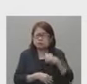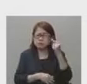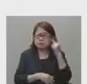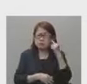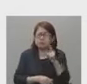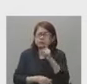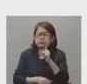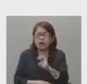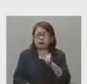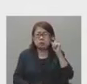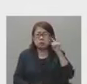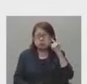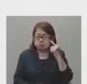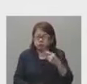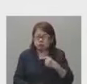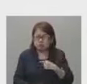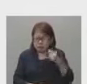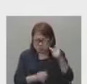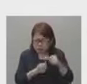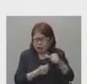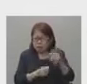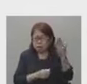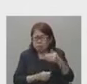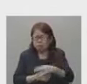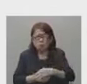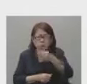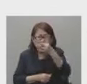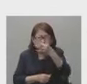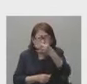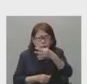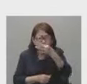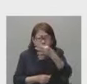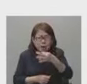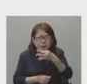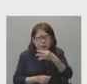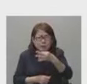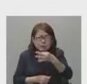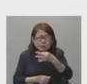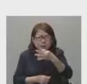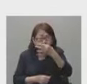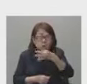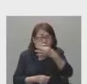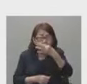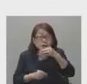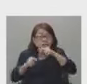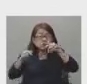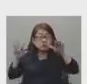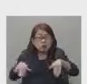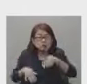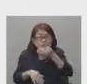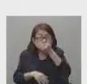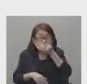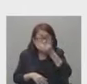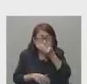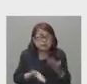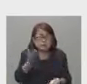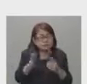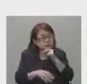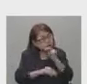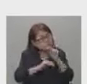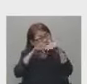จริตเลยครับว่าเอ๊ะเขาจำได้ว่าตอนนั้นไข้หวัดนกนะสึนามินะหรือการยึดสถานทูตไทยเนี่ยนะครับที่เกิดขึ้นเนี่ยเขาจ